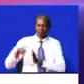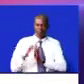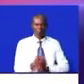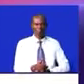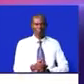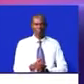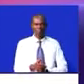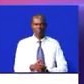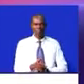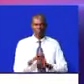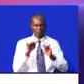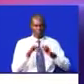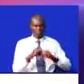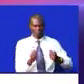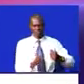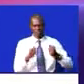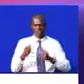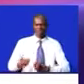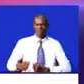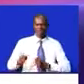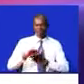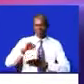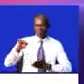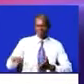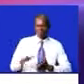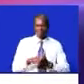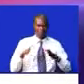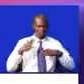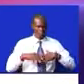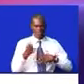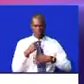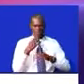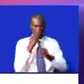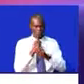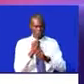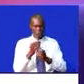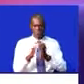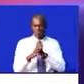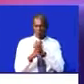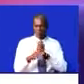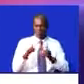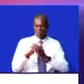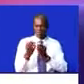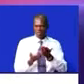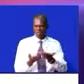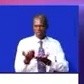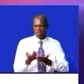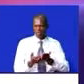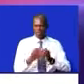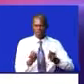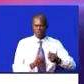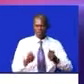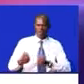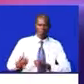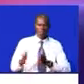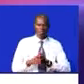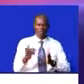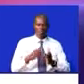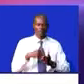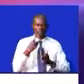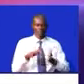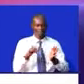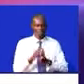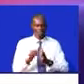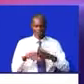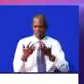Ato kapod wantiere kaunti ne Roma Homabay en jogeko ma timo ohand rech e chiro ne Roma Homabay koro ywak ni kama